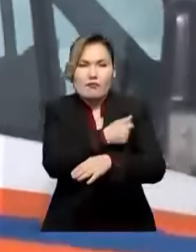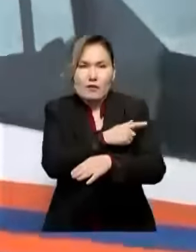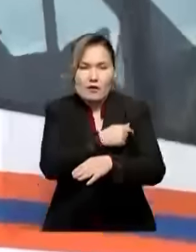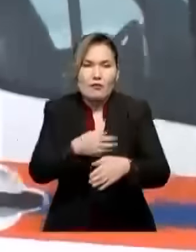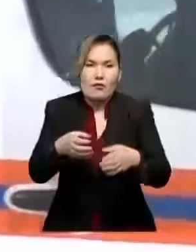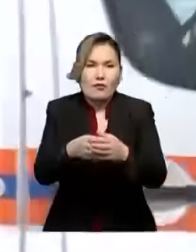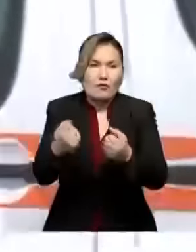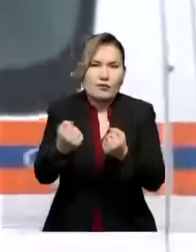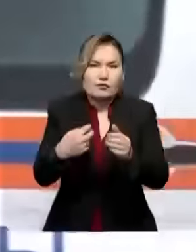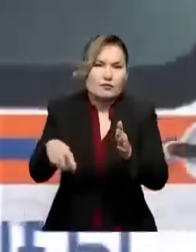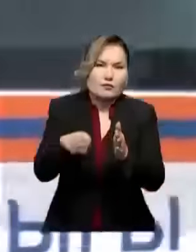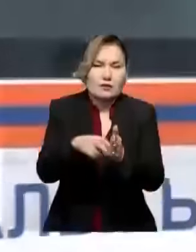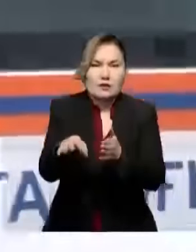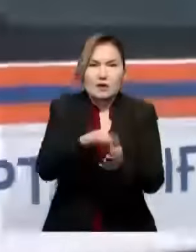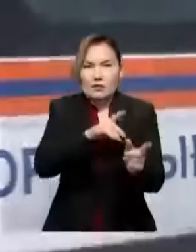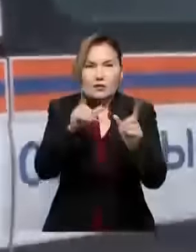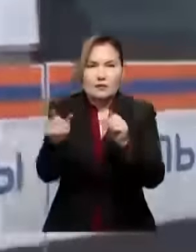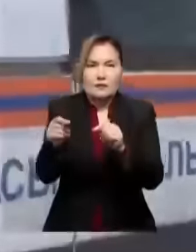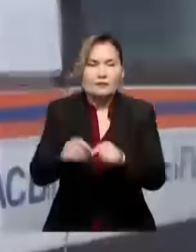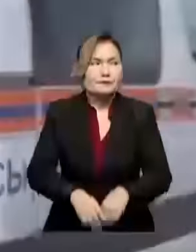жолға шықты.